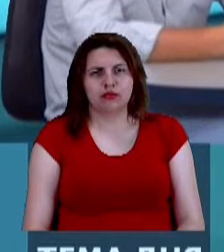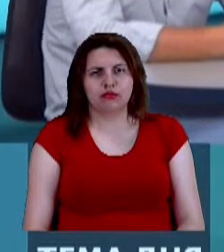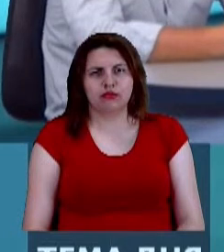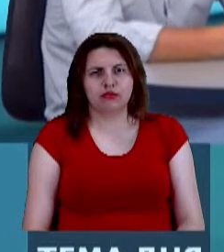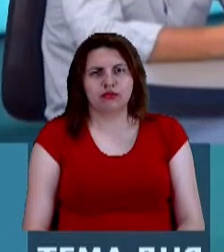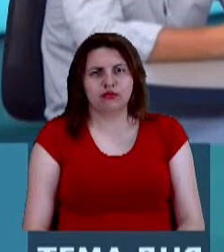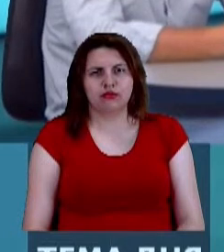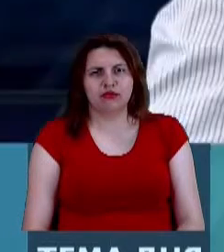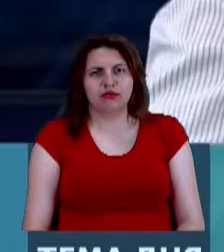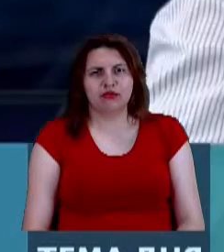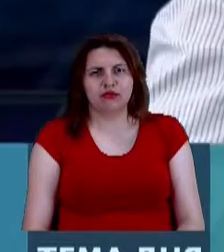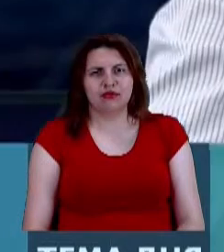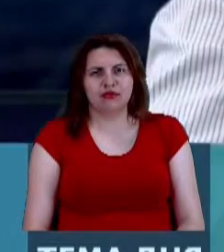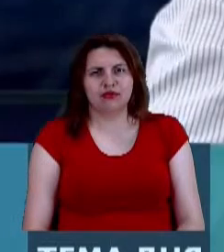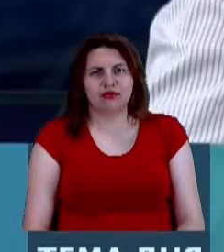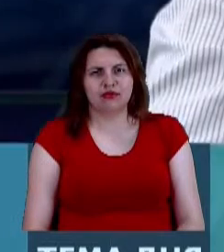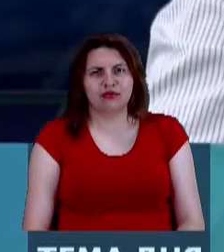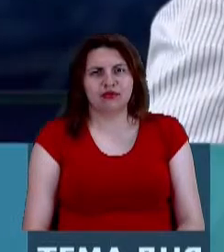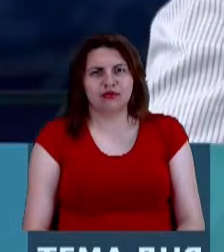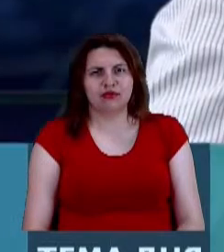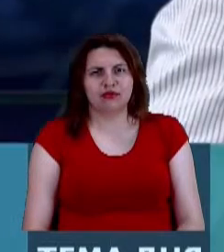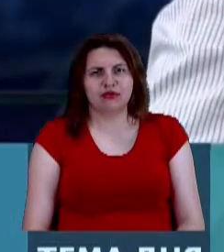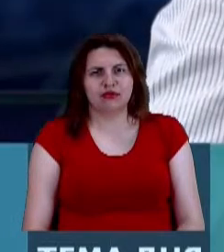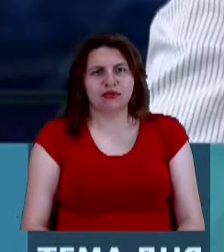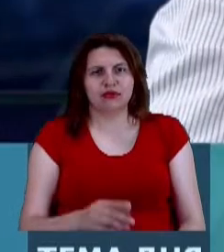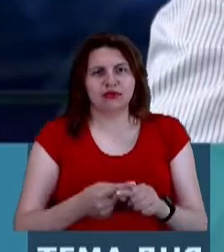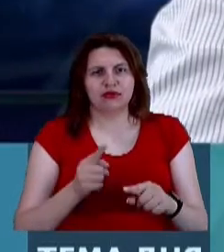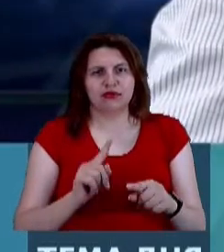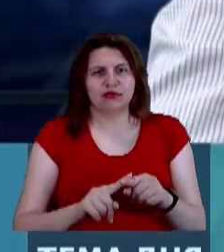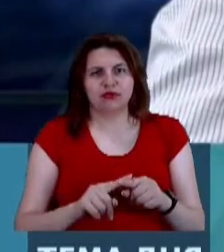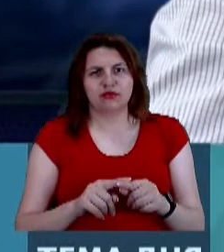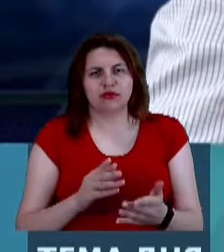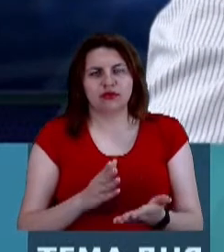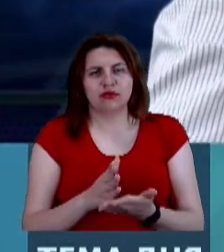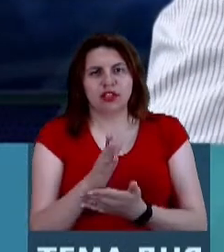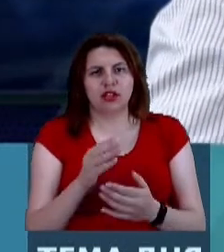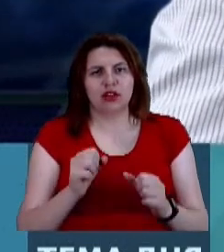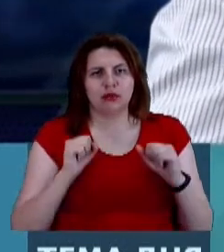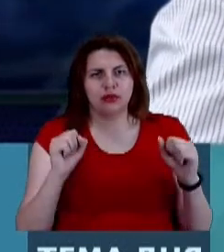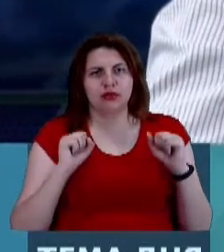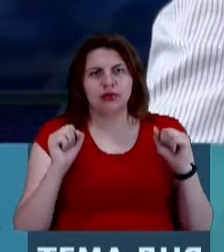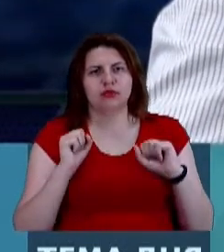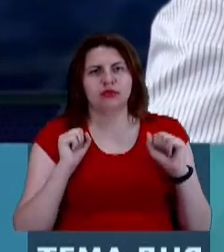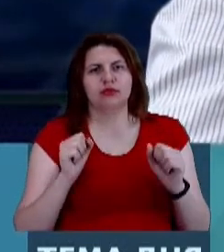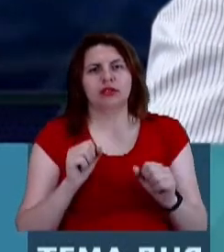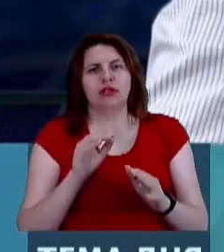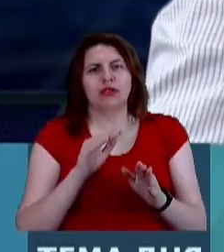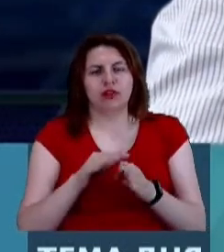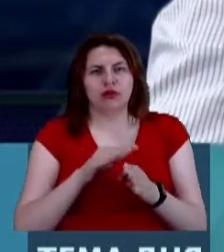в цьому контексті якраз ми і намагаємося виконувати свою місію і